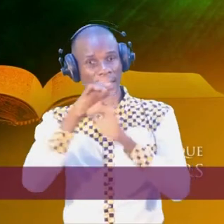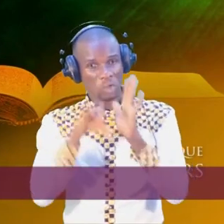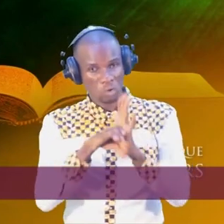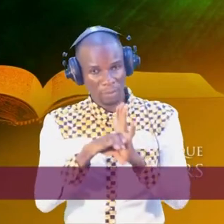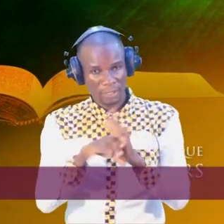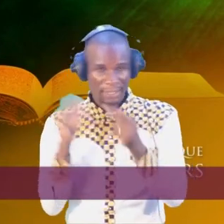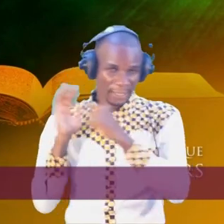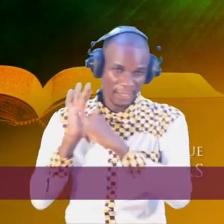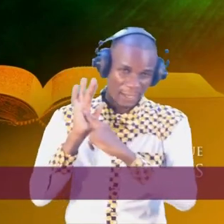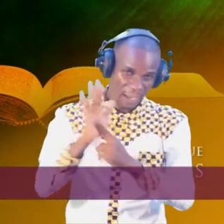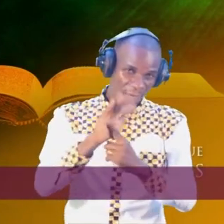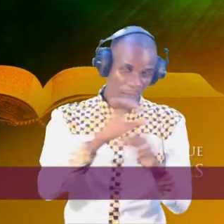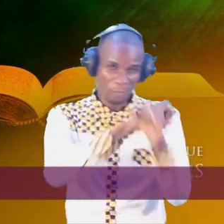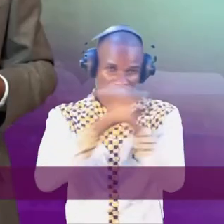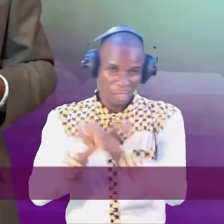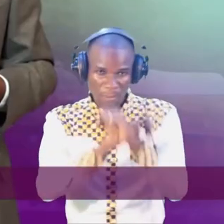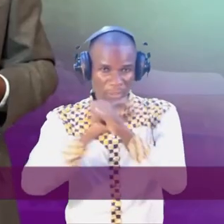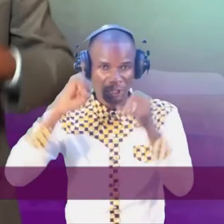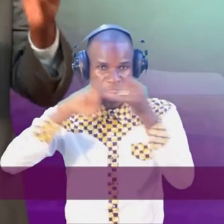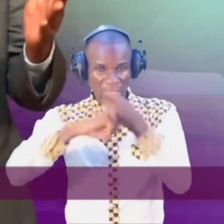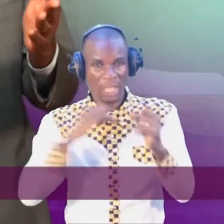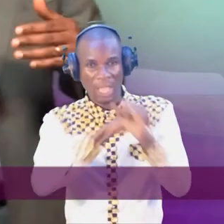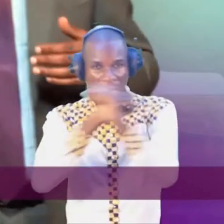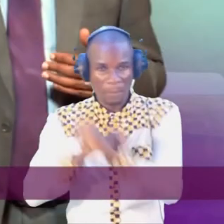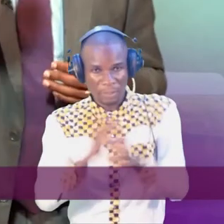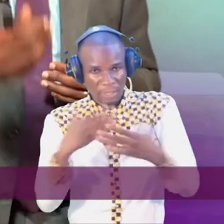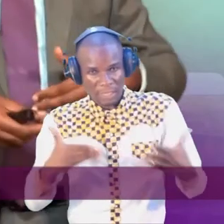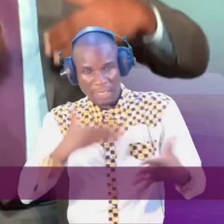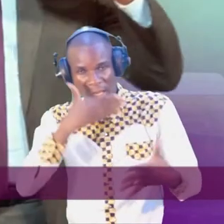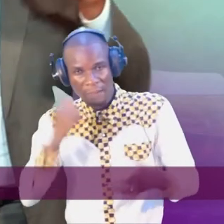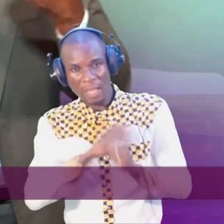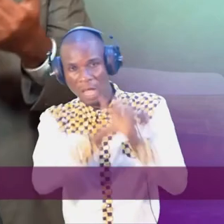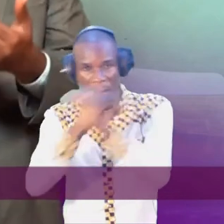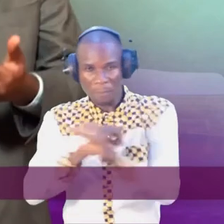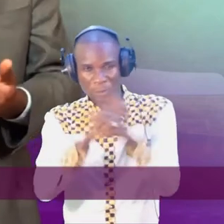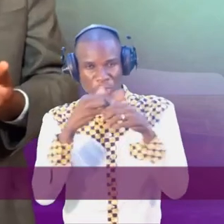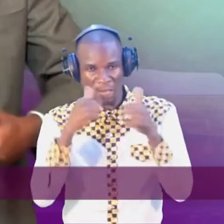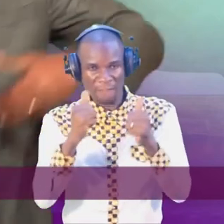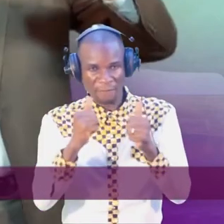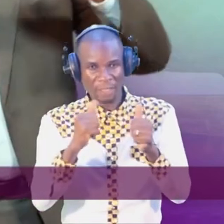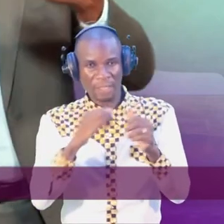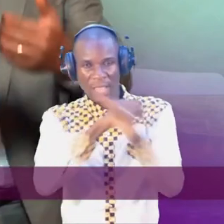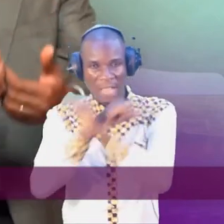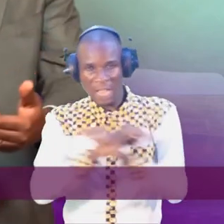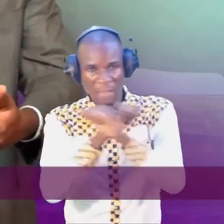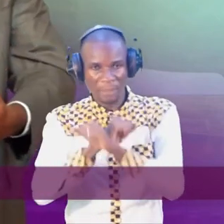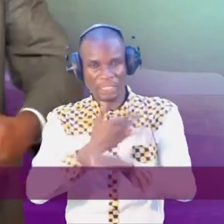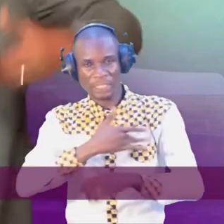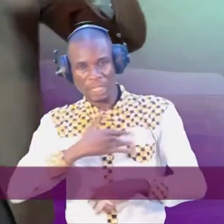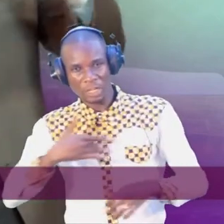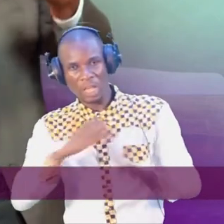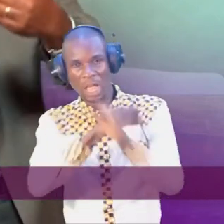Maandiko yanasema tena, yeye aliye nguvu za Israeli hata nena uongo. Uongo